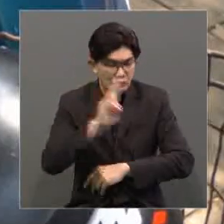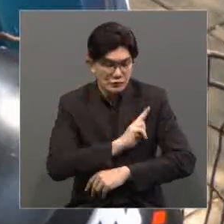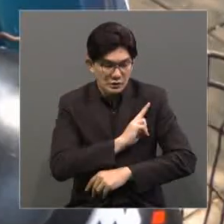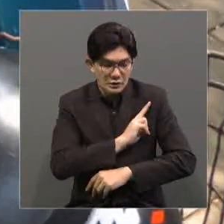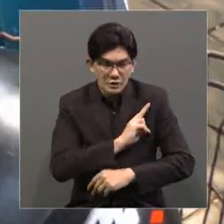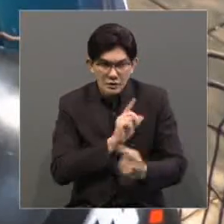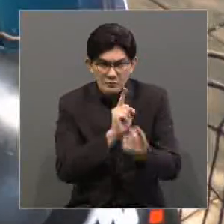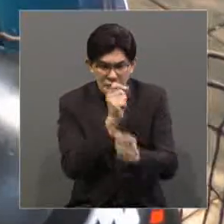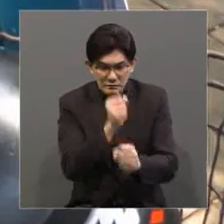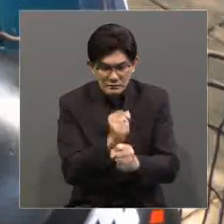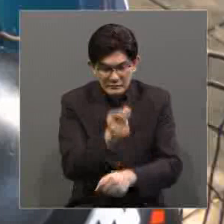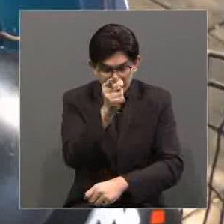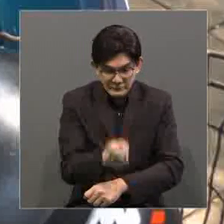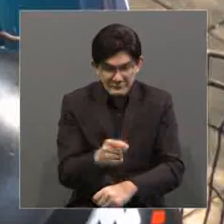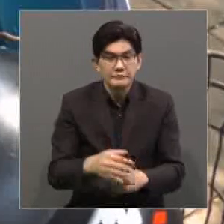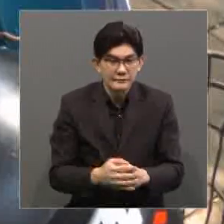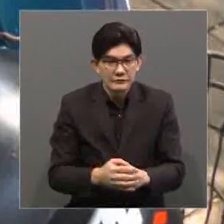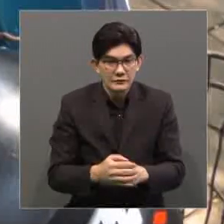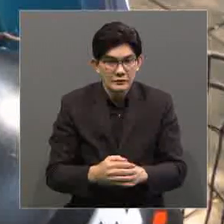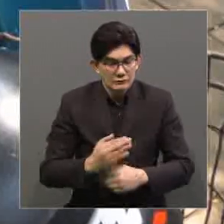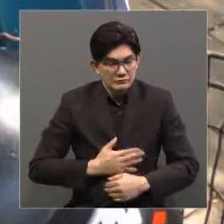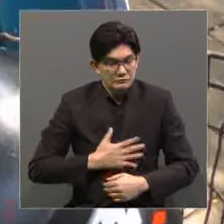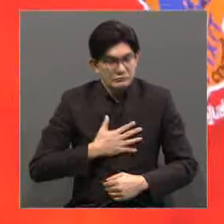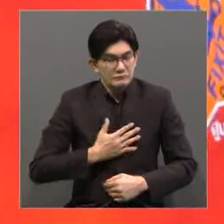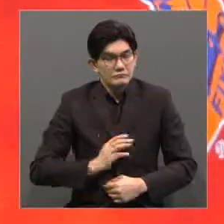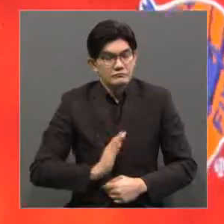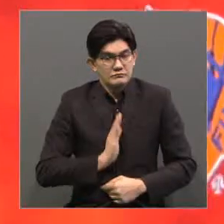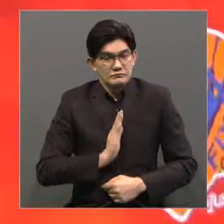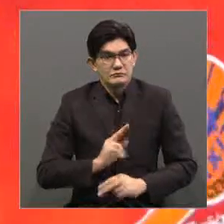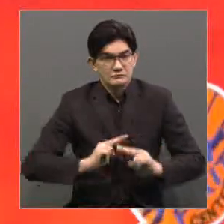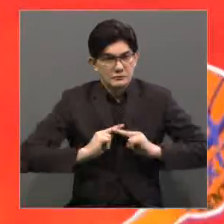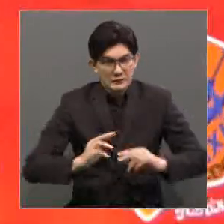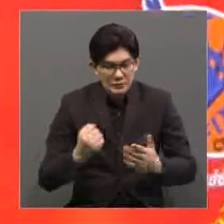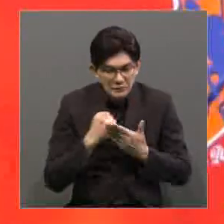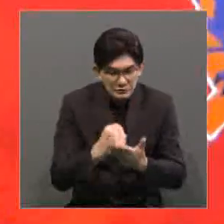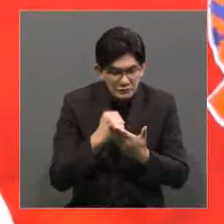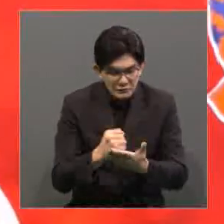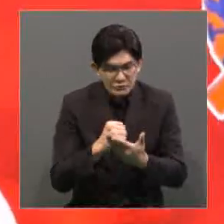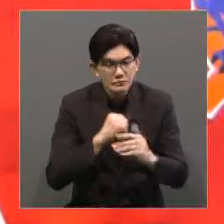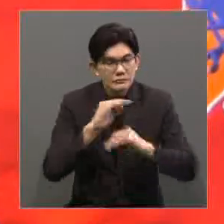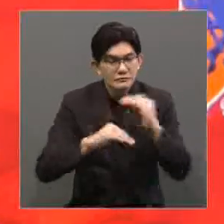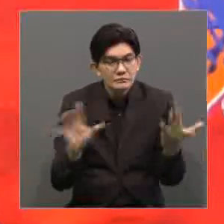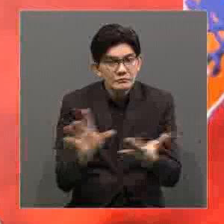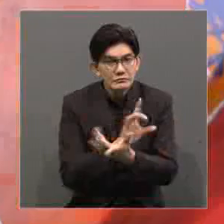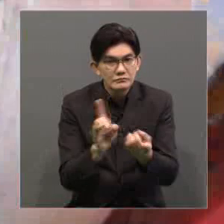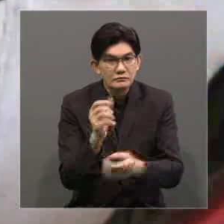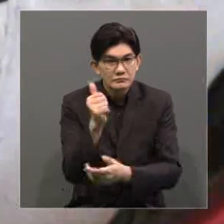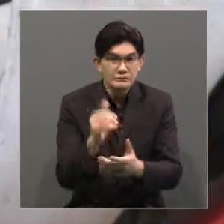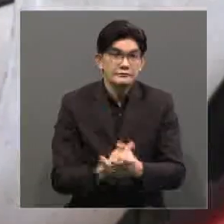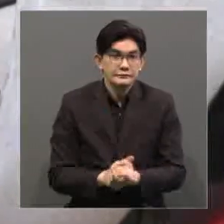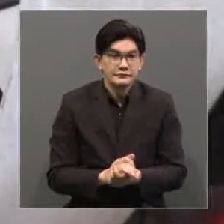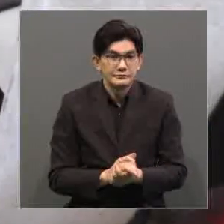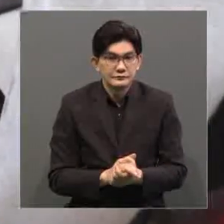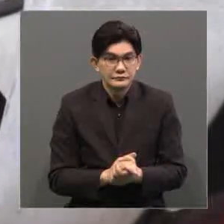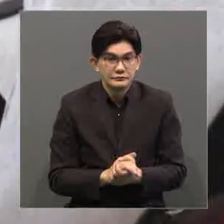ผชิญกับการทำงานจริงขณะเดียวกันก็สร้างความภาคภูมิใจในตัวเองที่ได้มีส่วนในการขับเคลื่อนสังคมให้ดีขึ้น